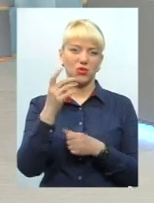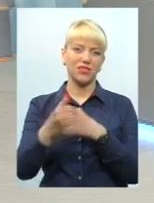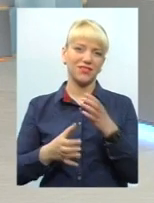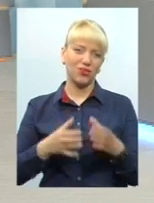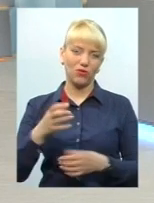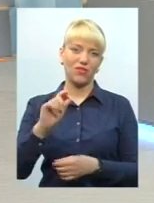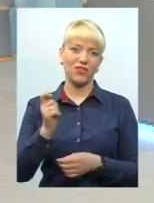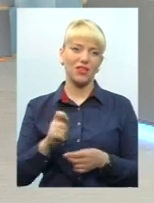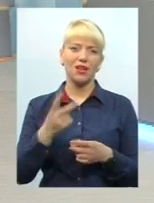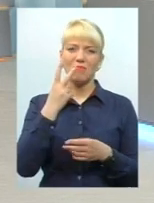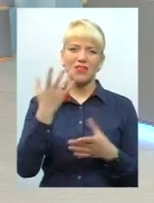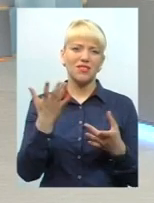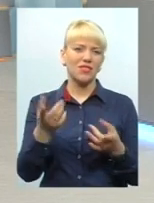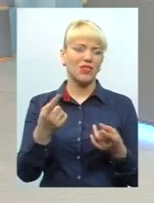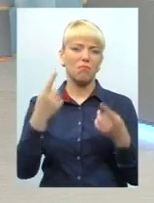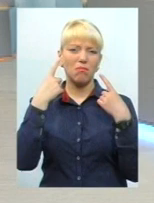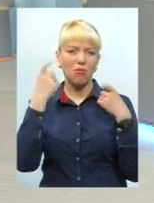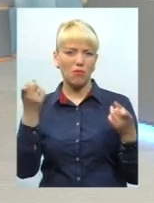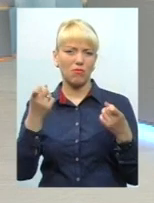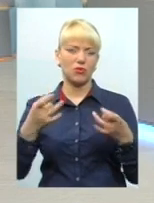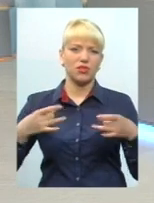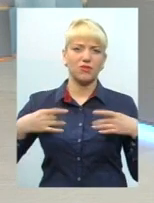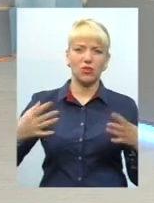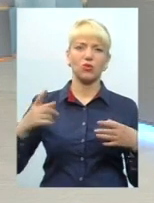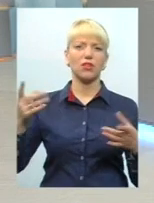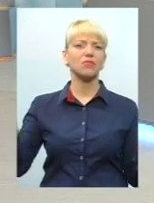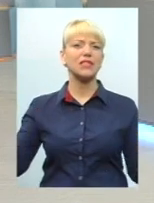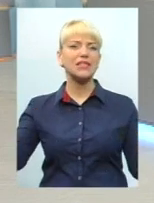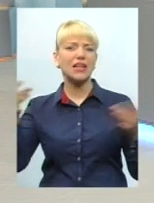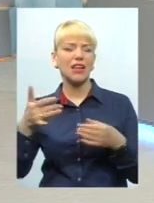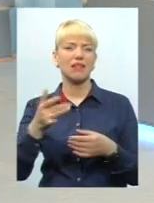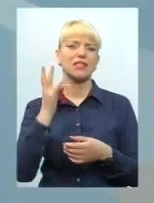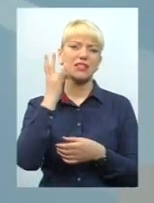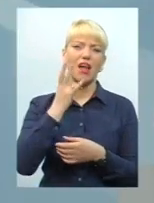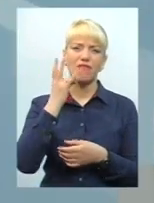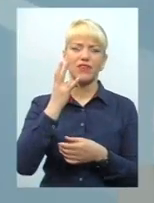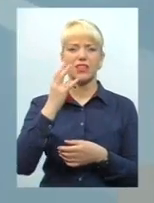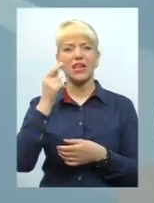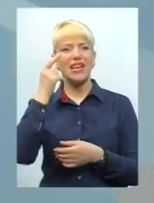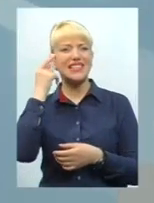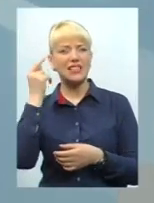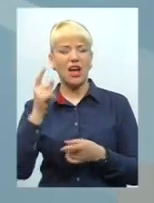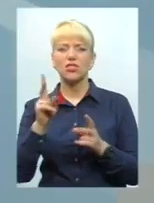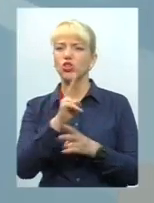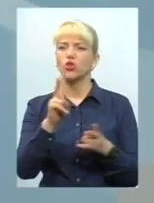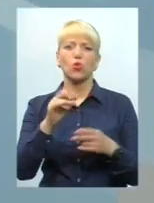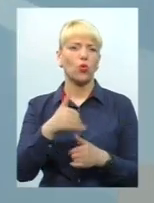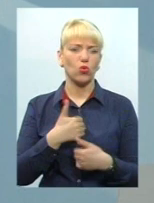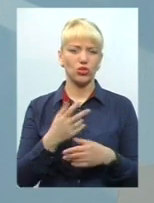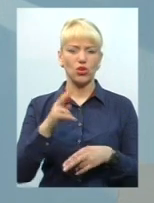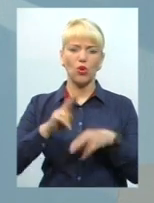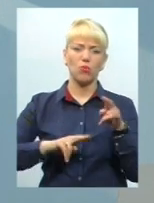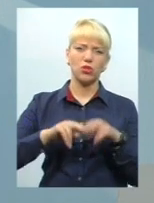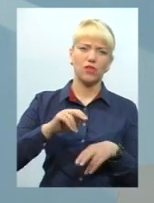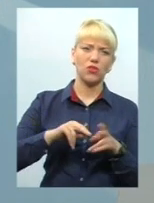якою помпою все воно святкується, там скликаються із Африки, із Азії, і хто хоче звідки там, от, і будівництво цих рейхстагів, і